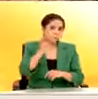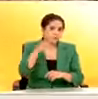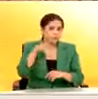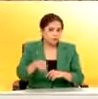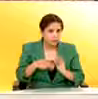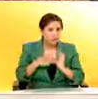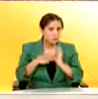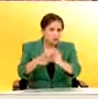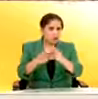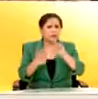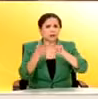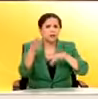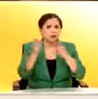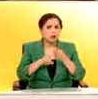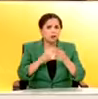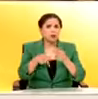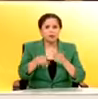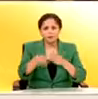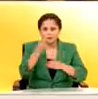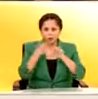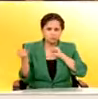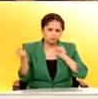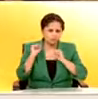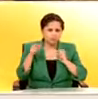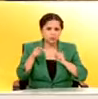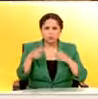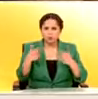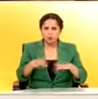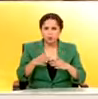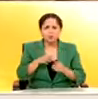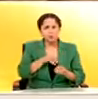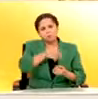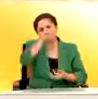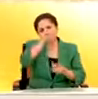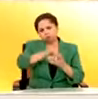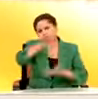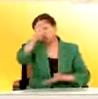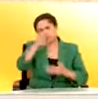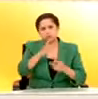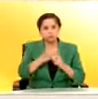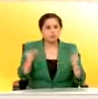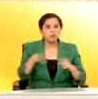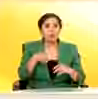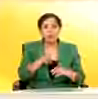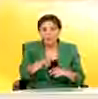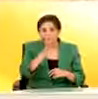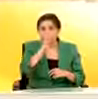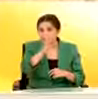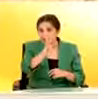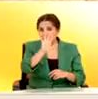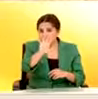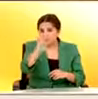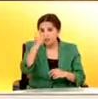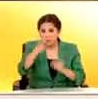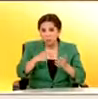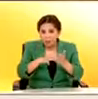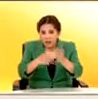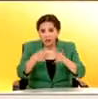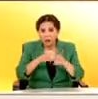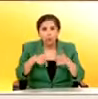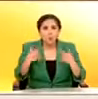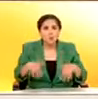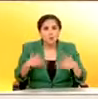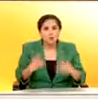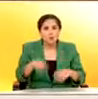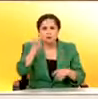के खाद्यान्न उत्पादन के साथ एक ऐतिहासिक रिकॉर्ड बनाया है। 357 मिलियन टन।